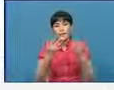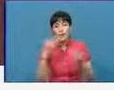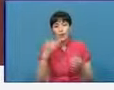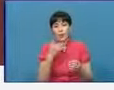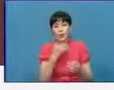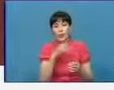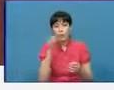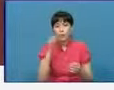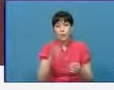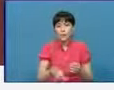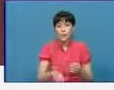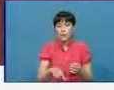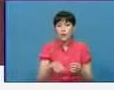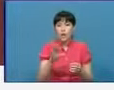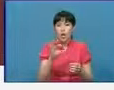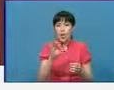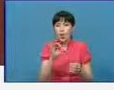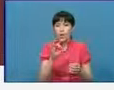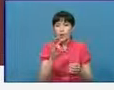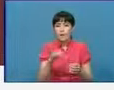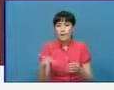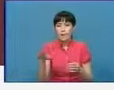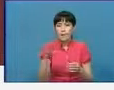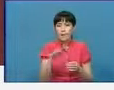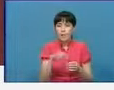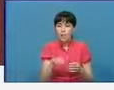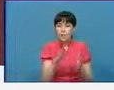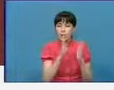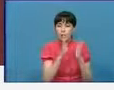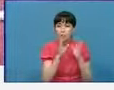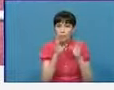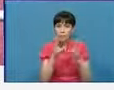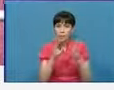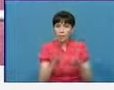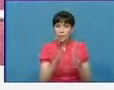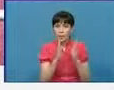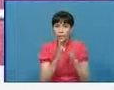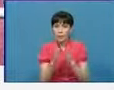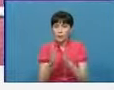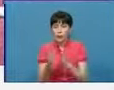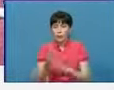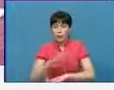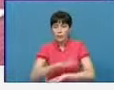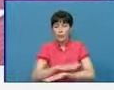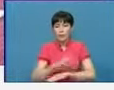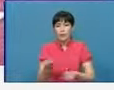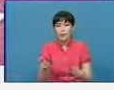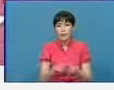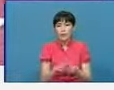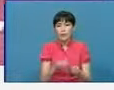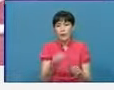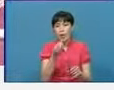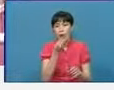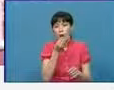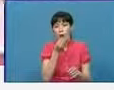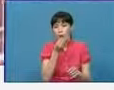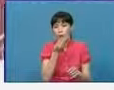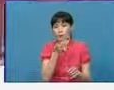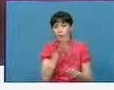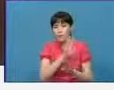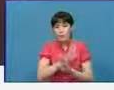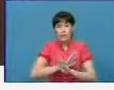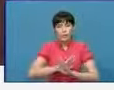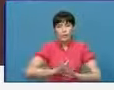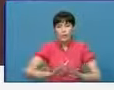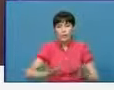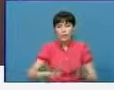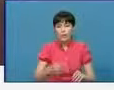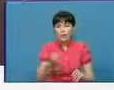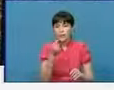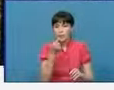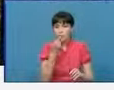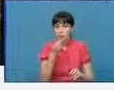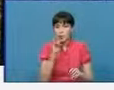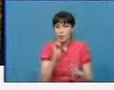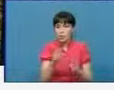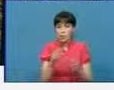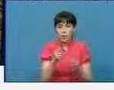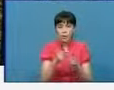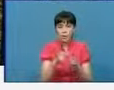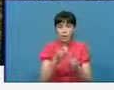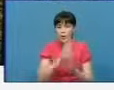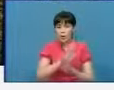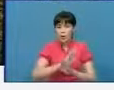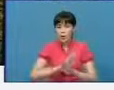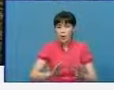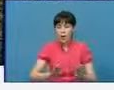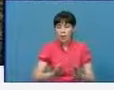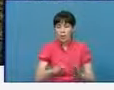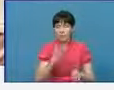келеді. Алайда оразаның барлық шарттарын орындау аса ұқыптылықты талап етеді. Ауызды бекіту тек аса ауқаттан ғана емес, тілді безеуден де тыйылу, тілді